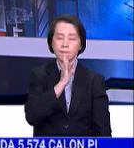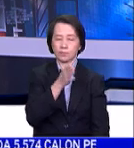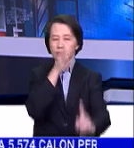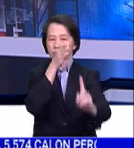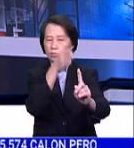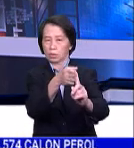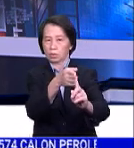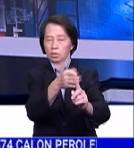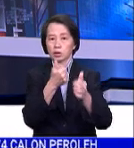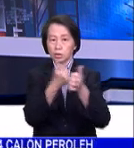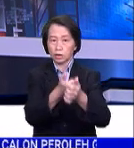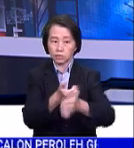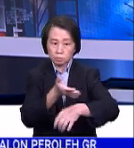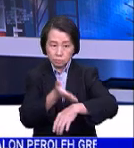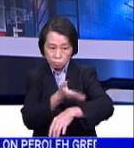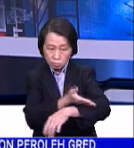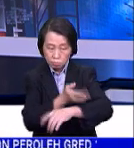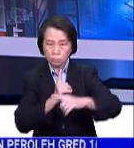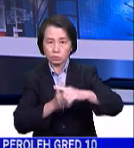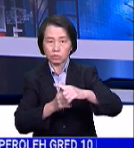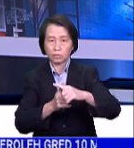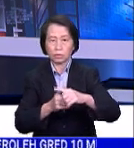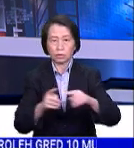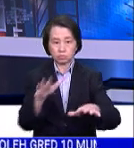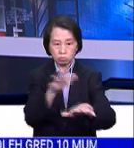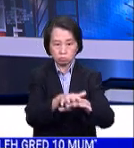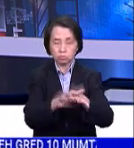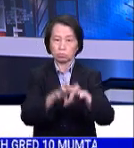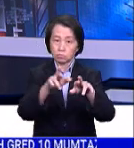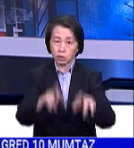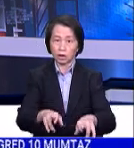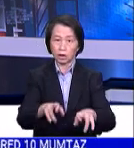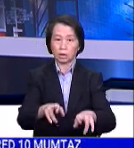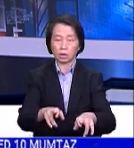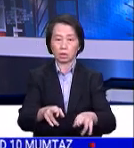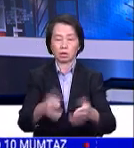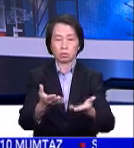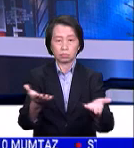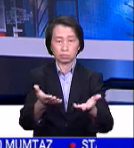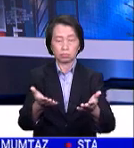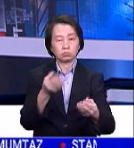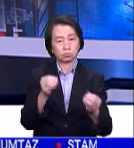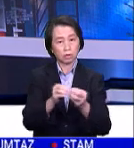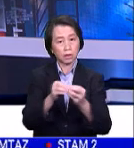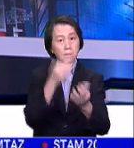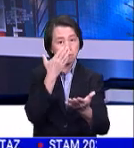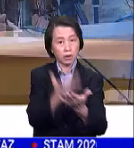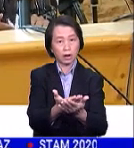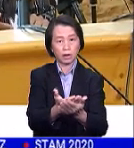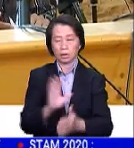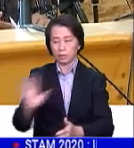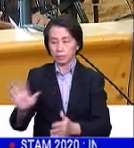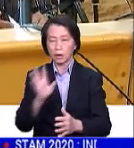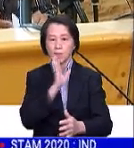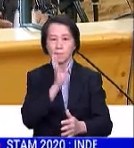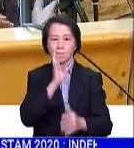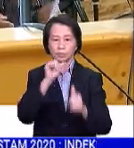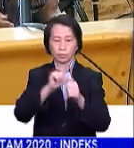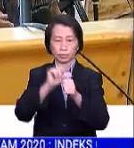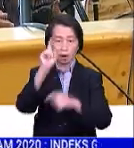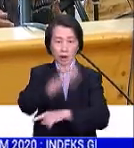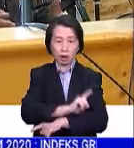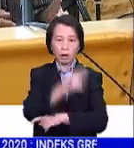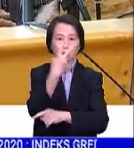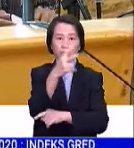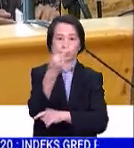sasaran itu berdasarkan perkembangan positif sambutan rakyat negeri ini yang semakin baik. Beliau menjelaskan kini setiap hari